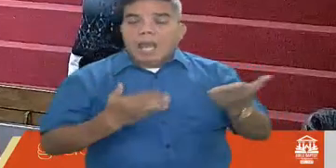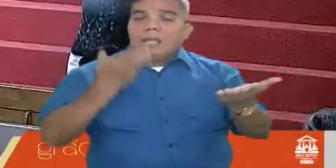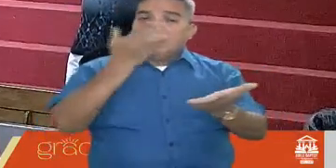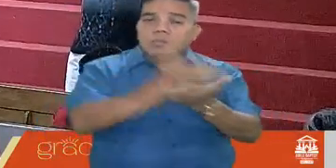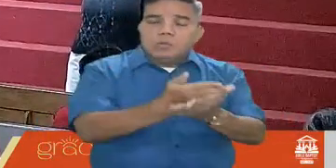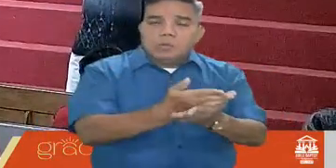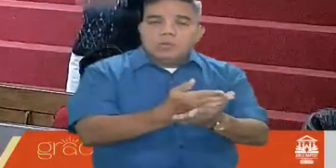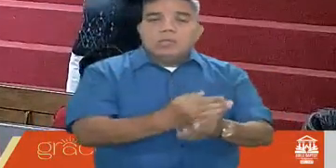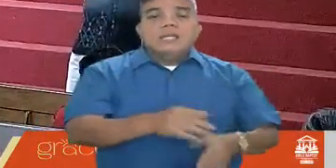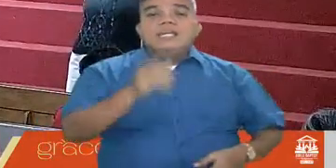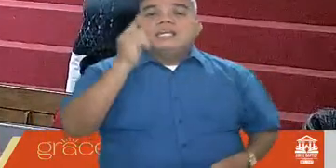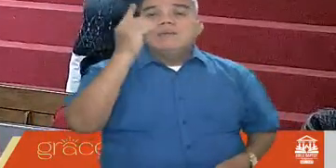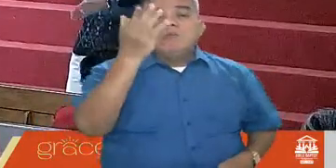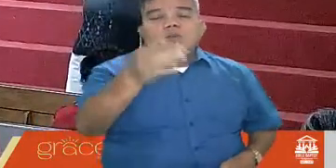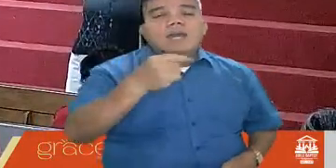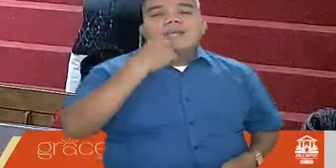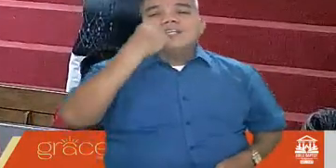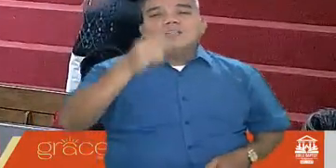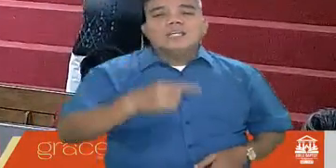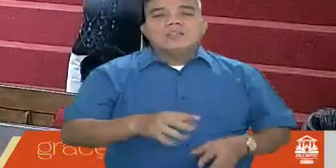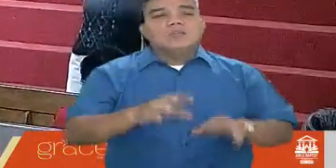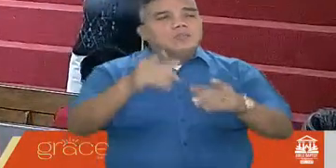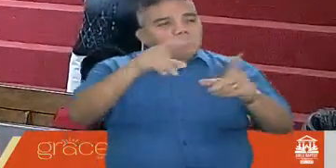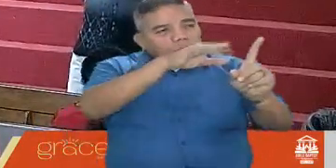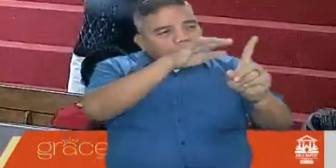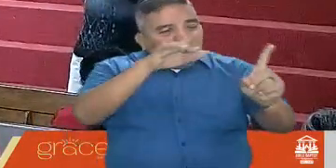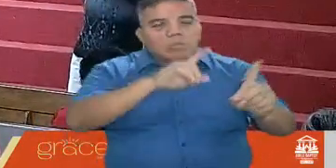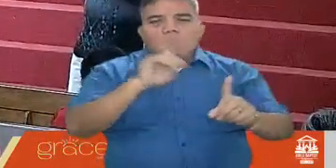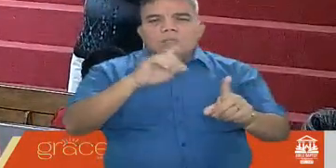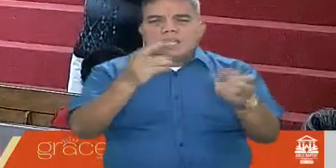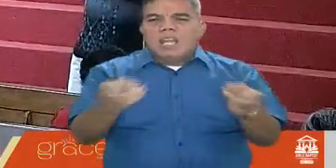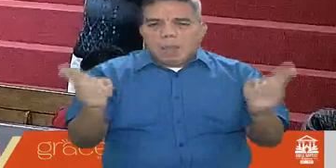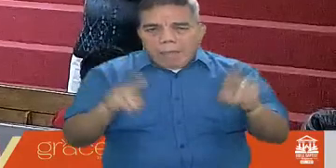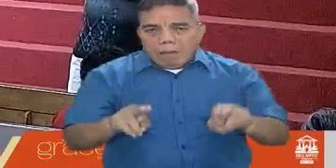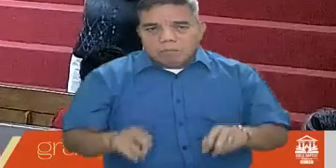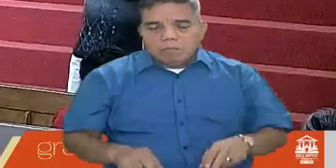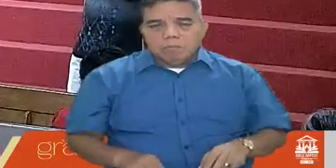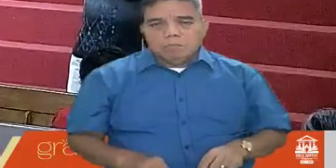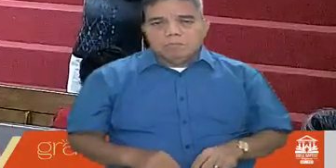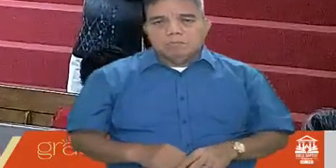kakadool, imunang gi-sulay o figure out, unsay mahitabo.